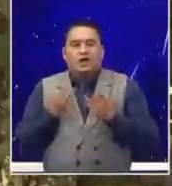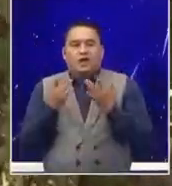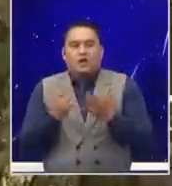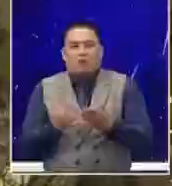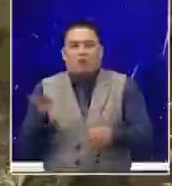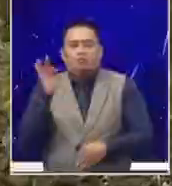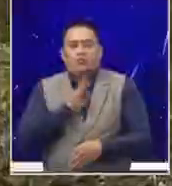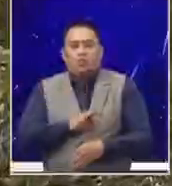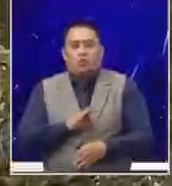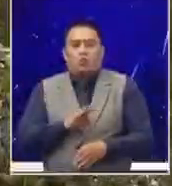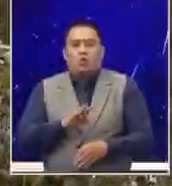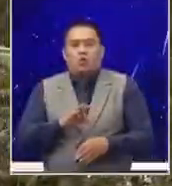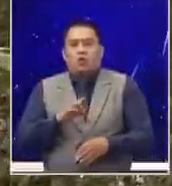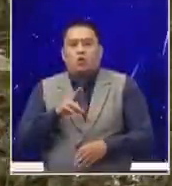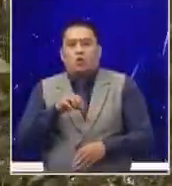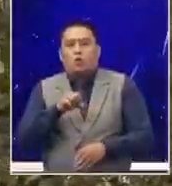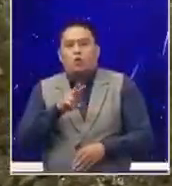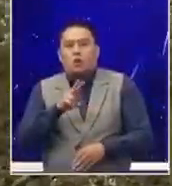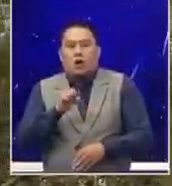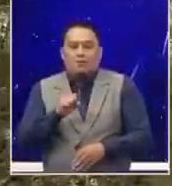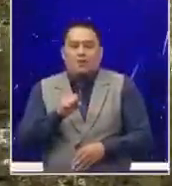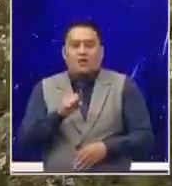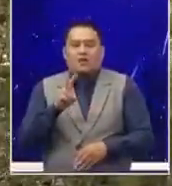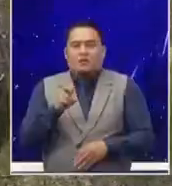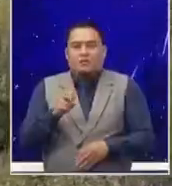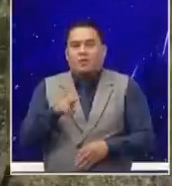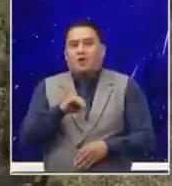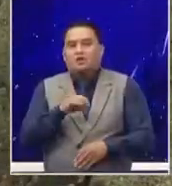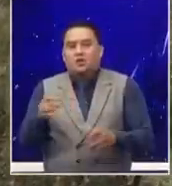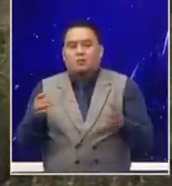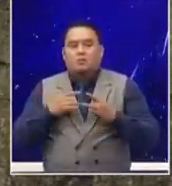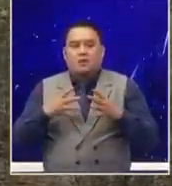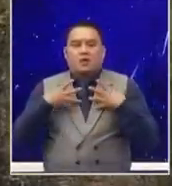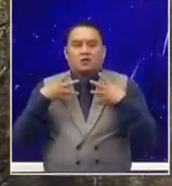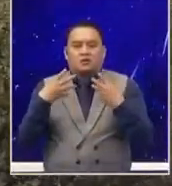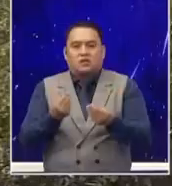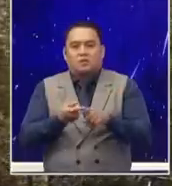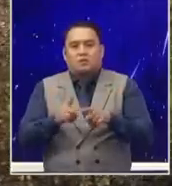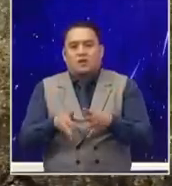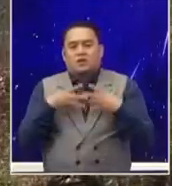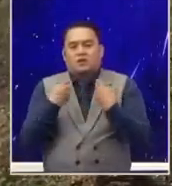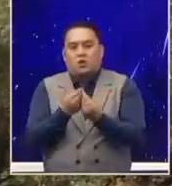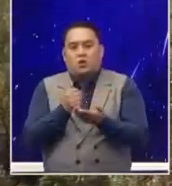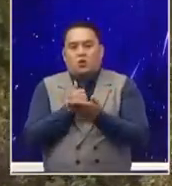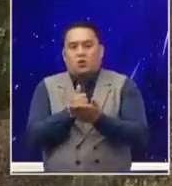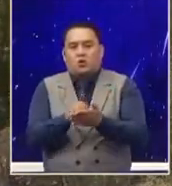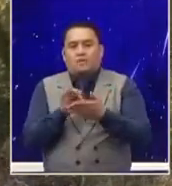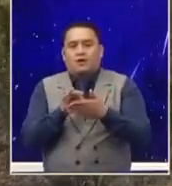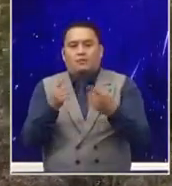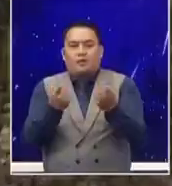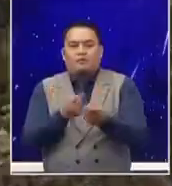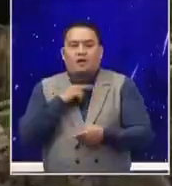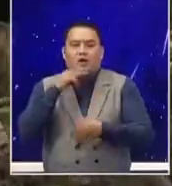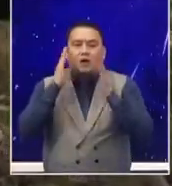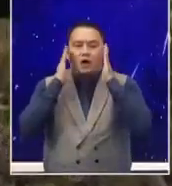туристов пользуется Каринское ущелье длиной в 90 километров. Маржан Абельгалиева отпраздновала День туризма вместе с семьей походом вдоль реки Кура. Привлекает